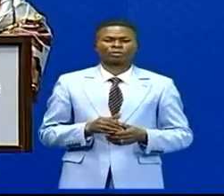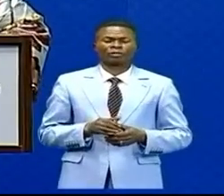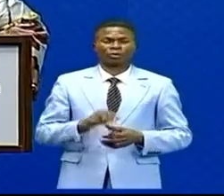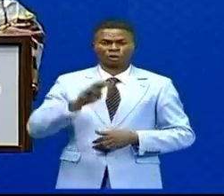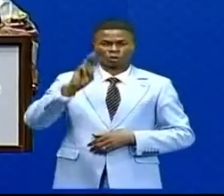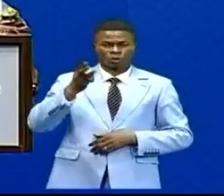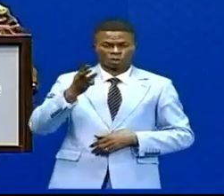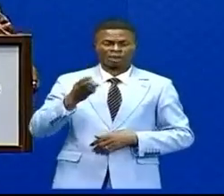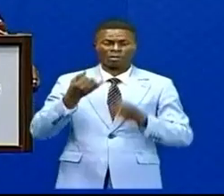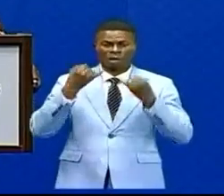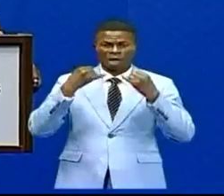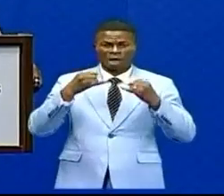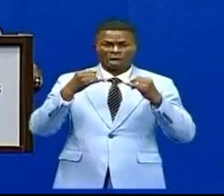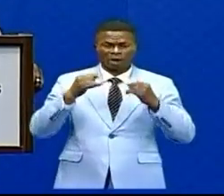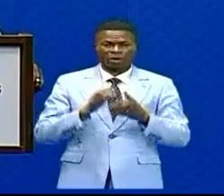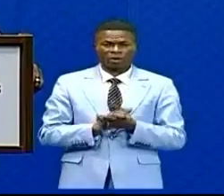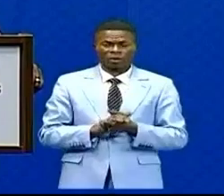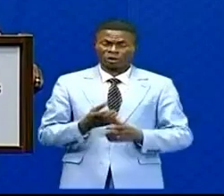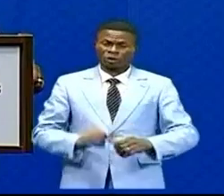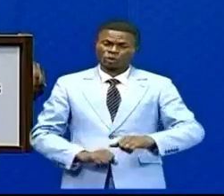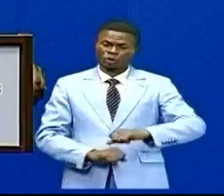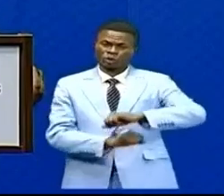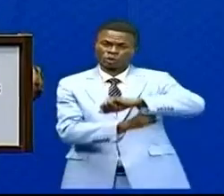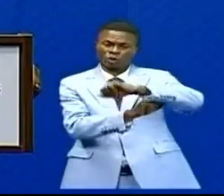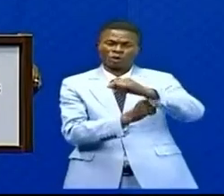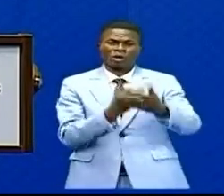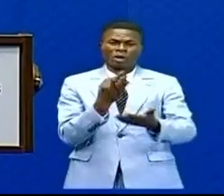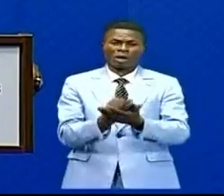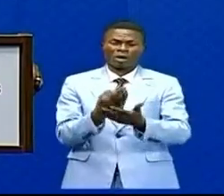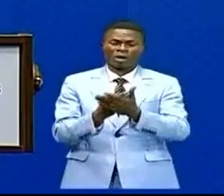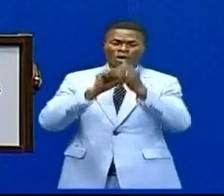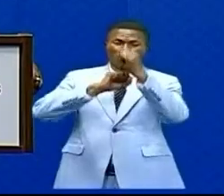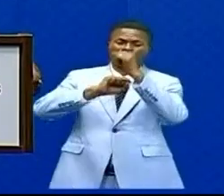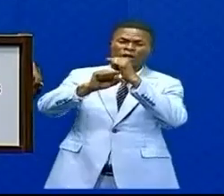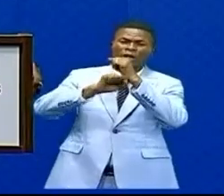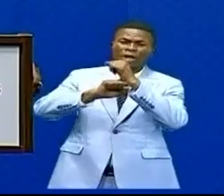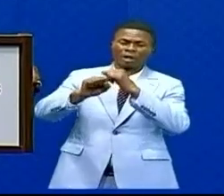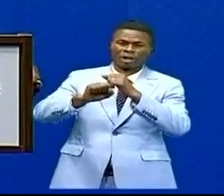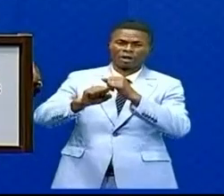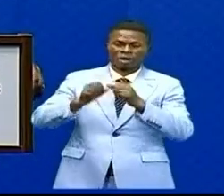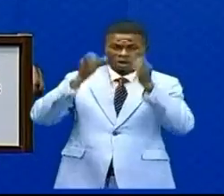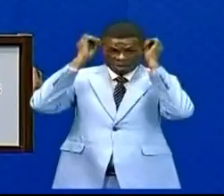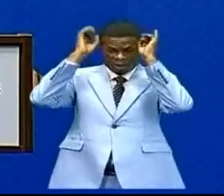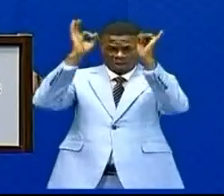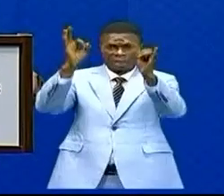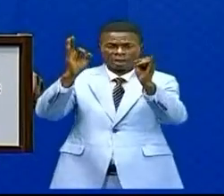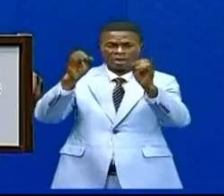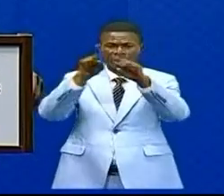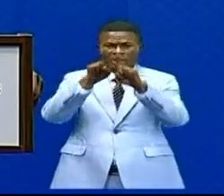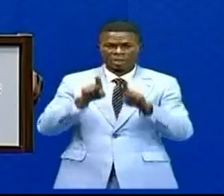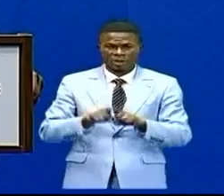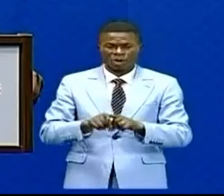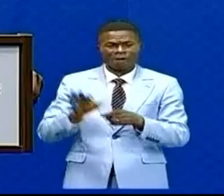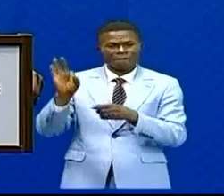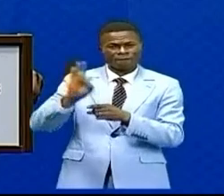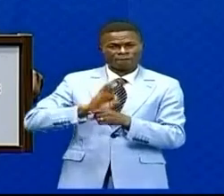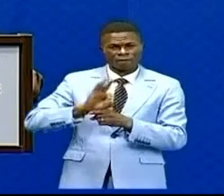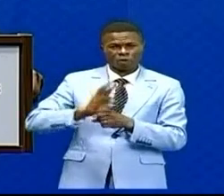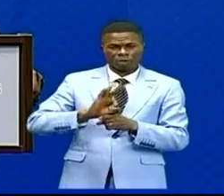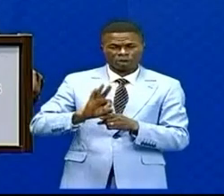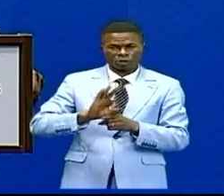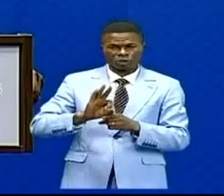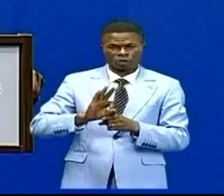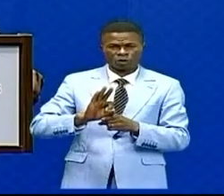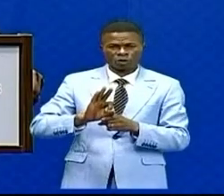3. De l'accompagnement du fonds de promotion de l'éducation et de la formation.